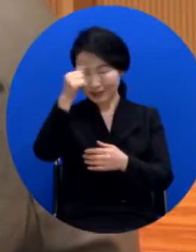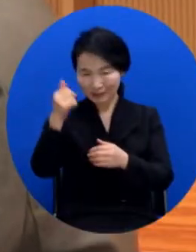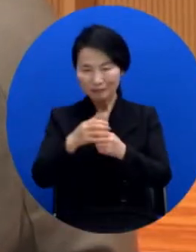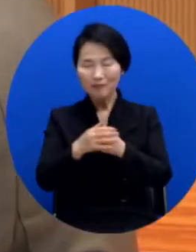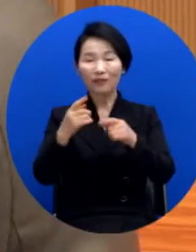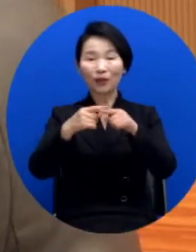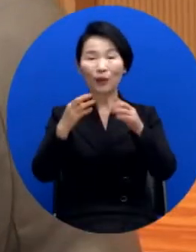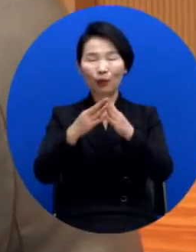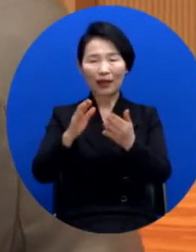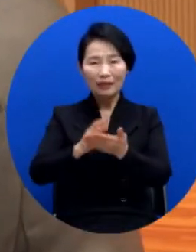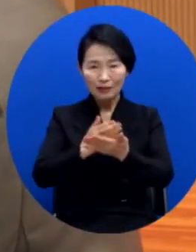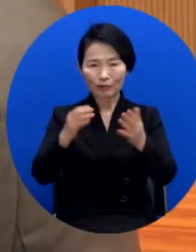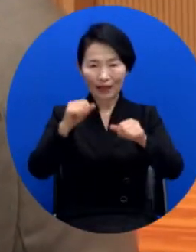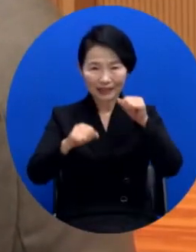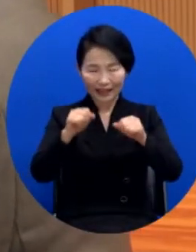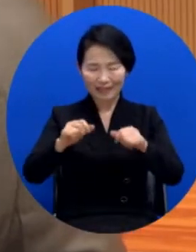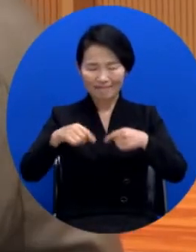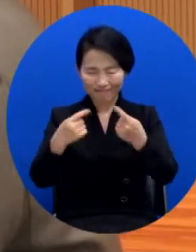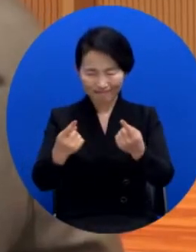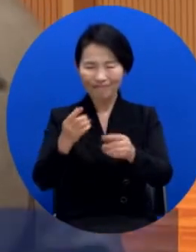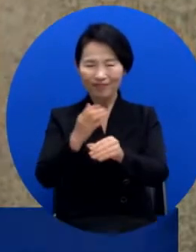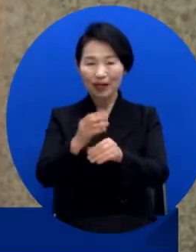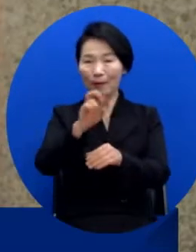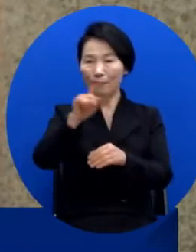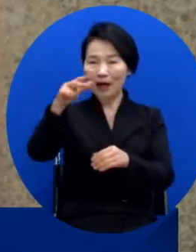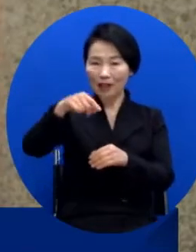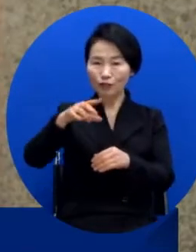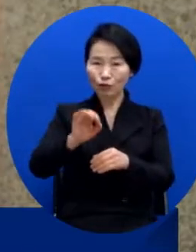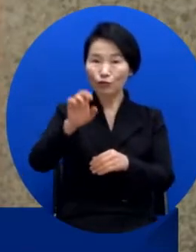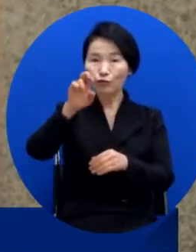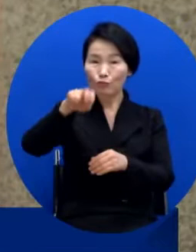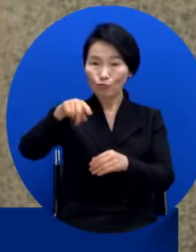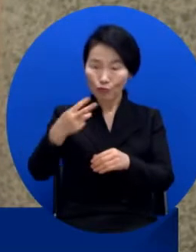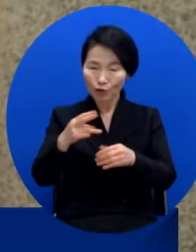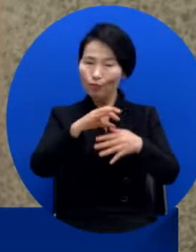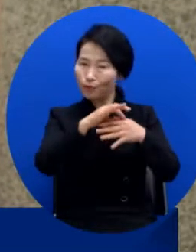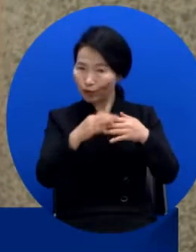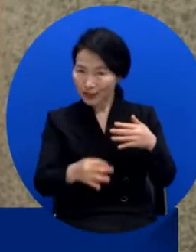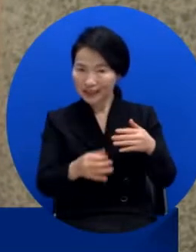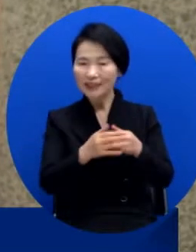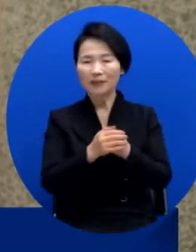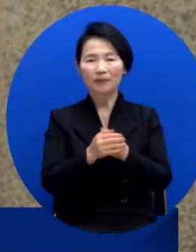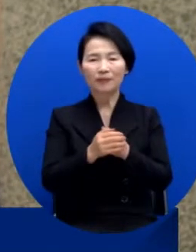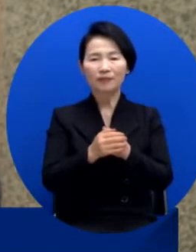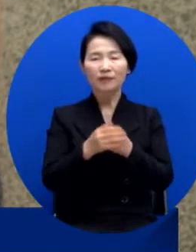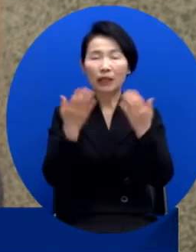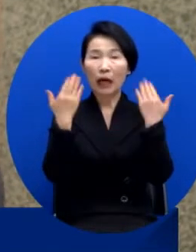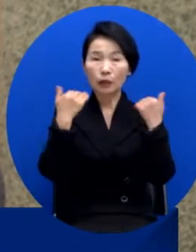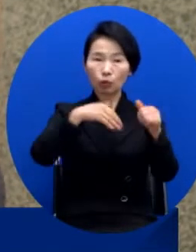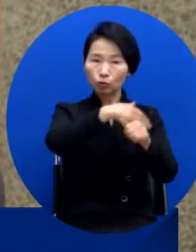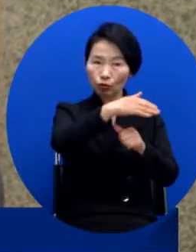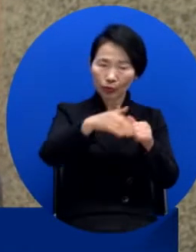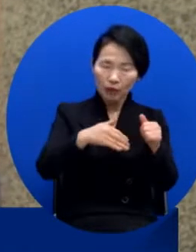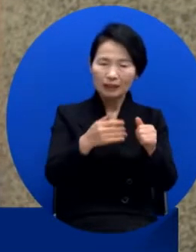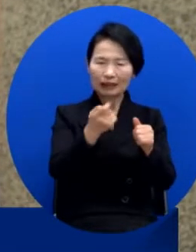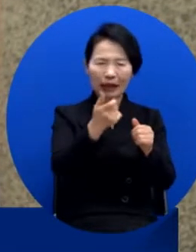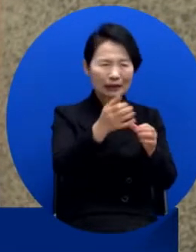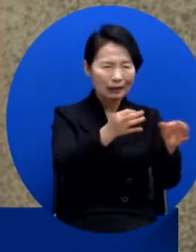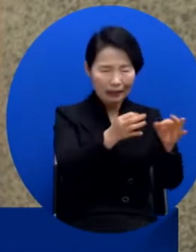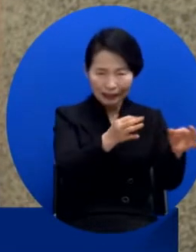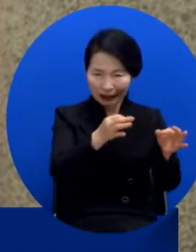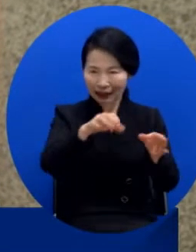동참하고 있습니다 마중물 프로젝트 라고 해서 그 학교 주변에 소상공인 들과